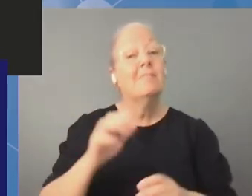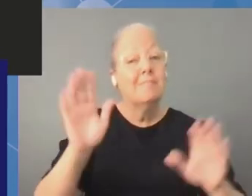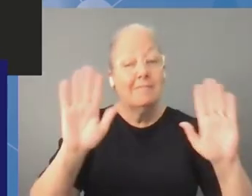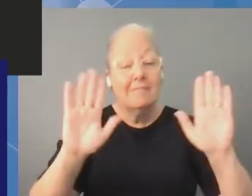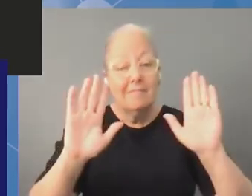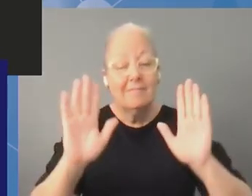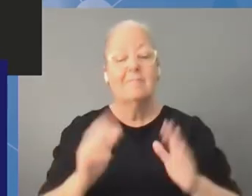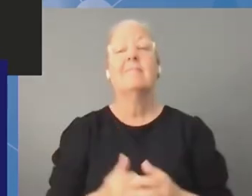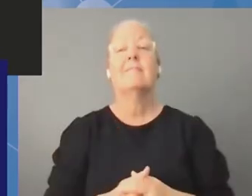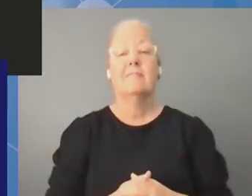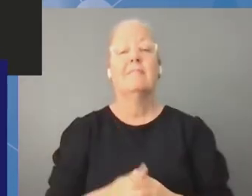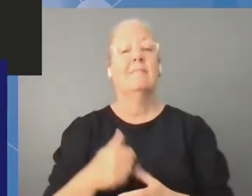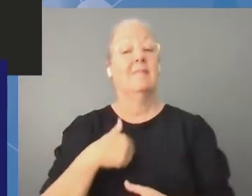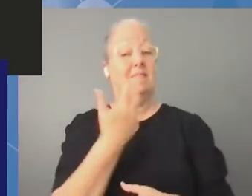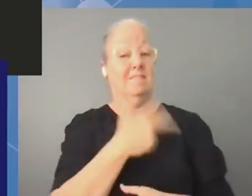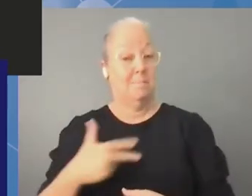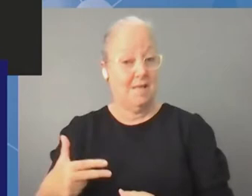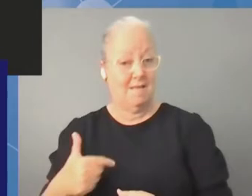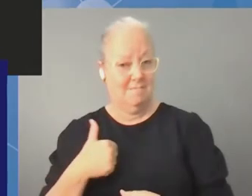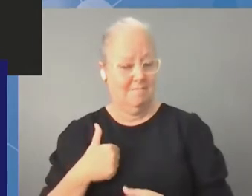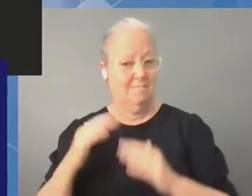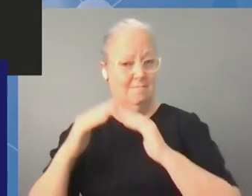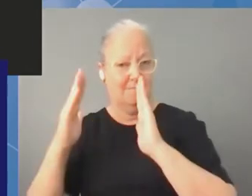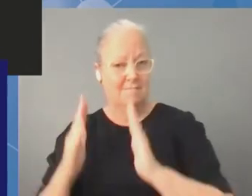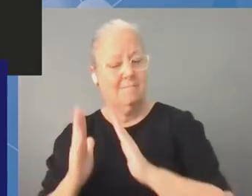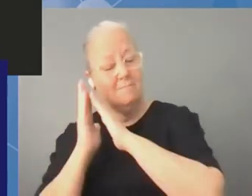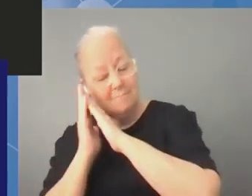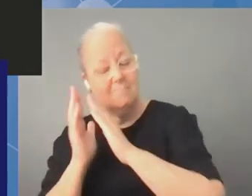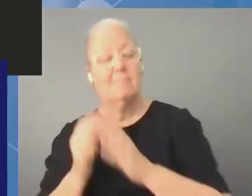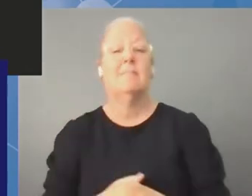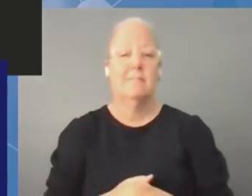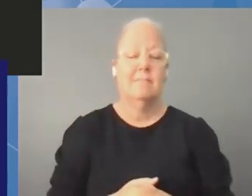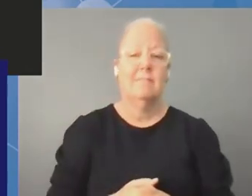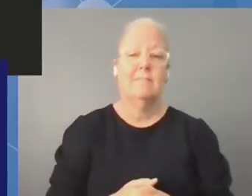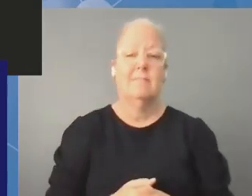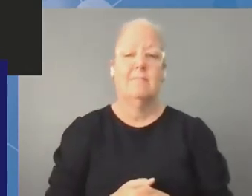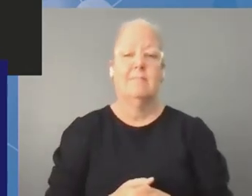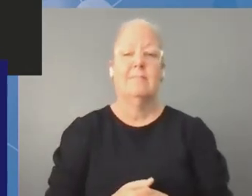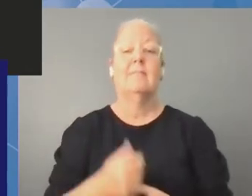抱歉，我这个麦克风临时是开不通的吧。